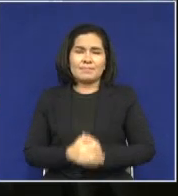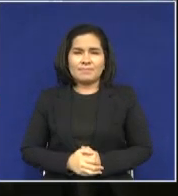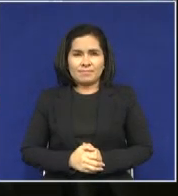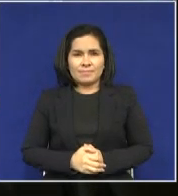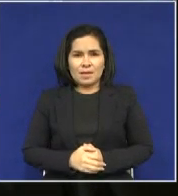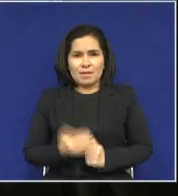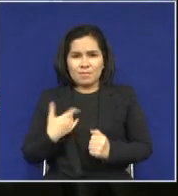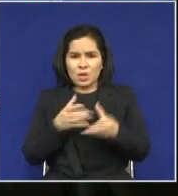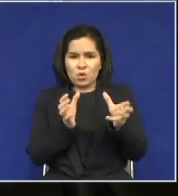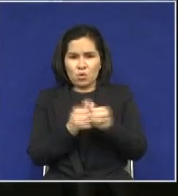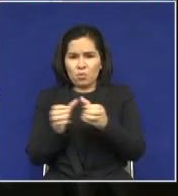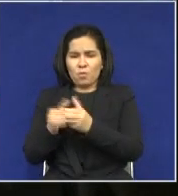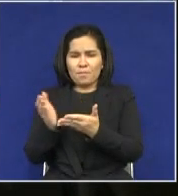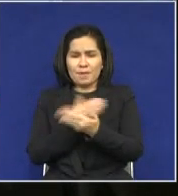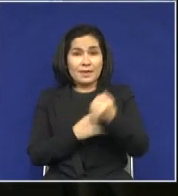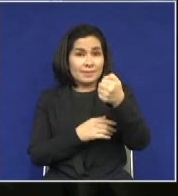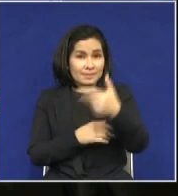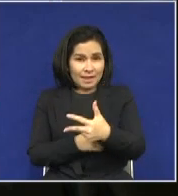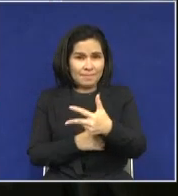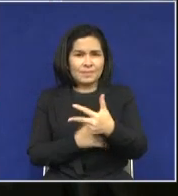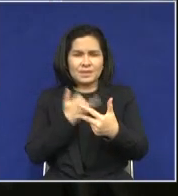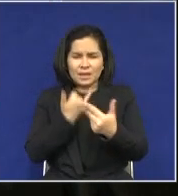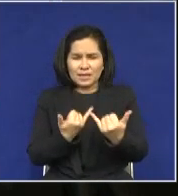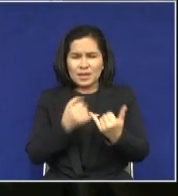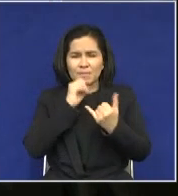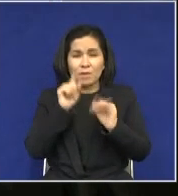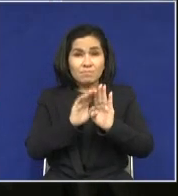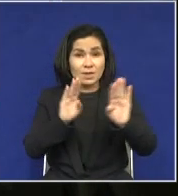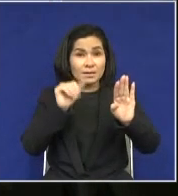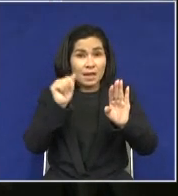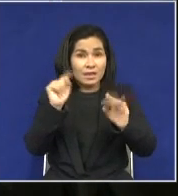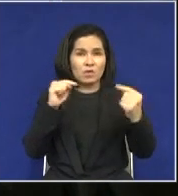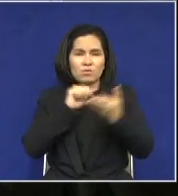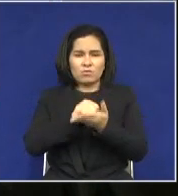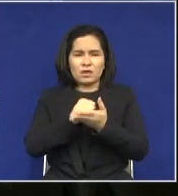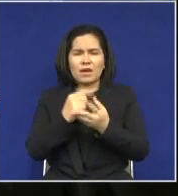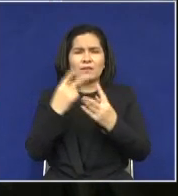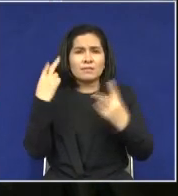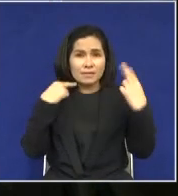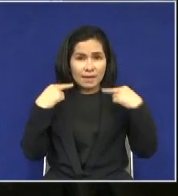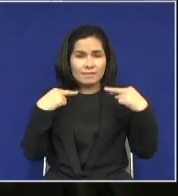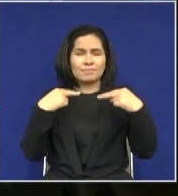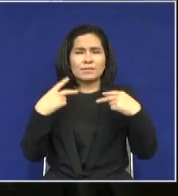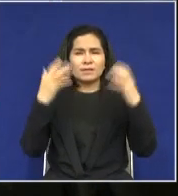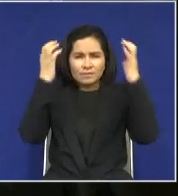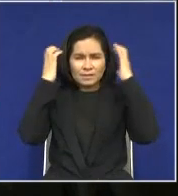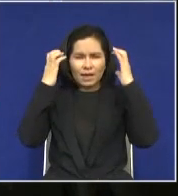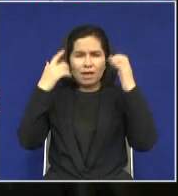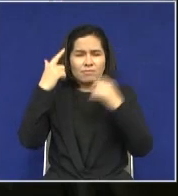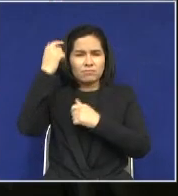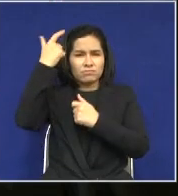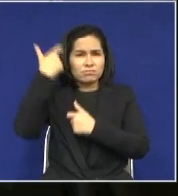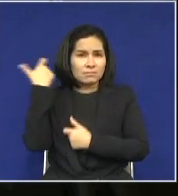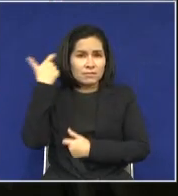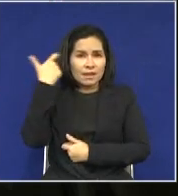นี้เราอนุญาตให้มีการเปิดได้เฉพาะในส่วนของเรื่องของการตัดสระแล้วก็ใดนะครับแต่ทั้งหมดเหล่านี้เ